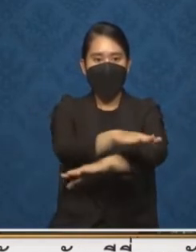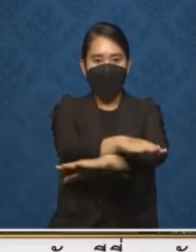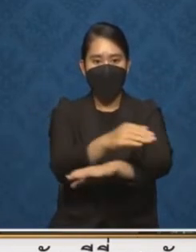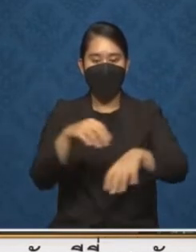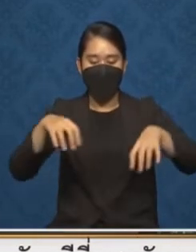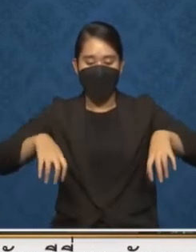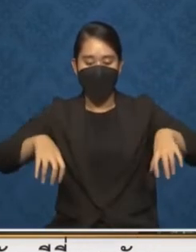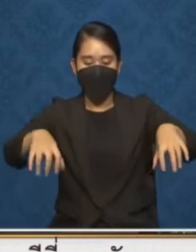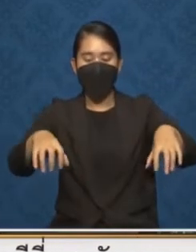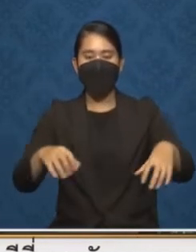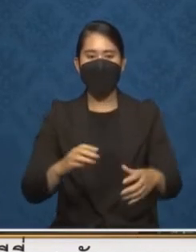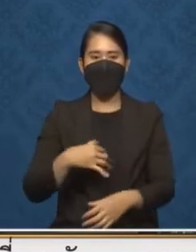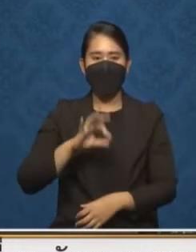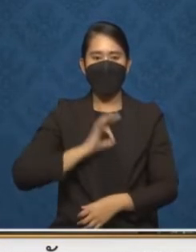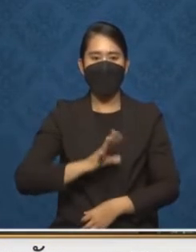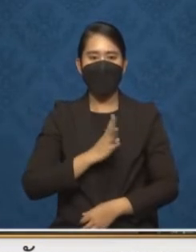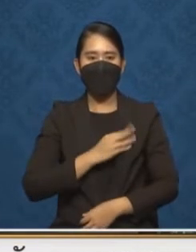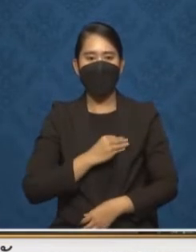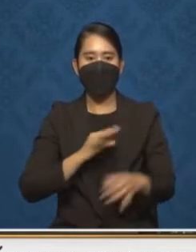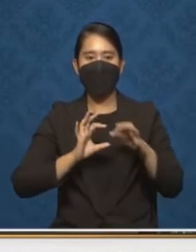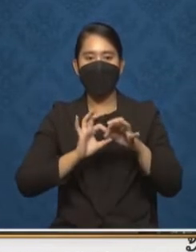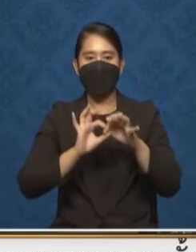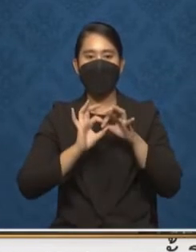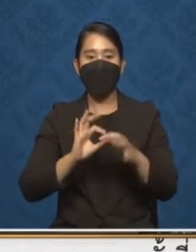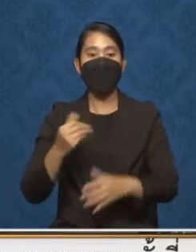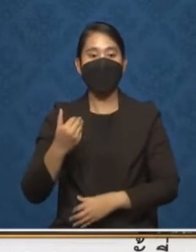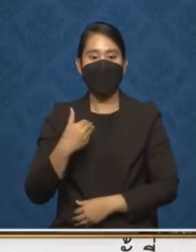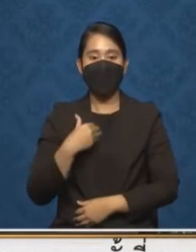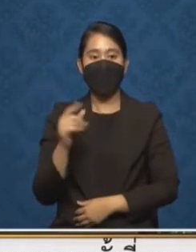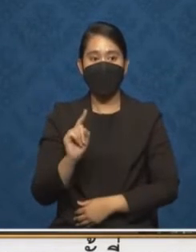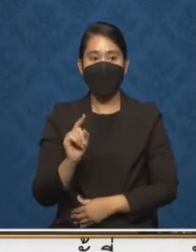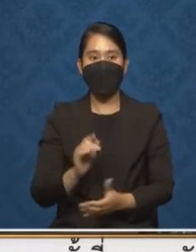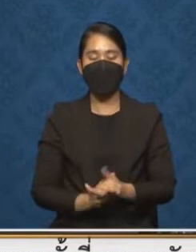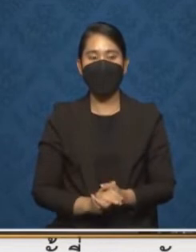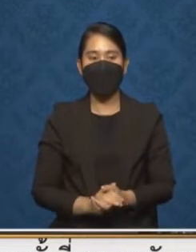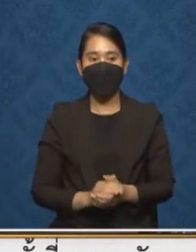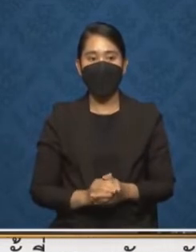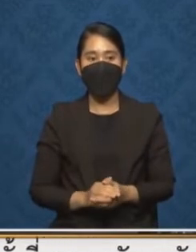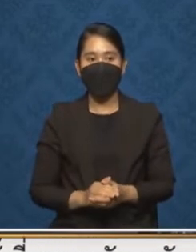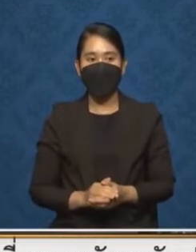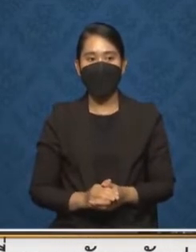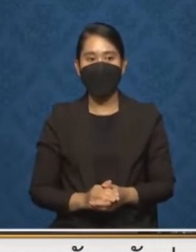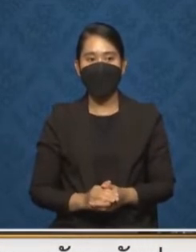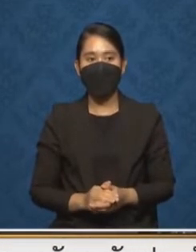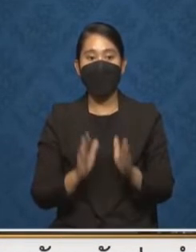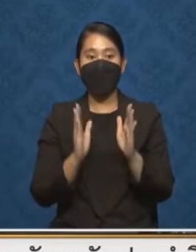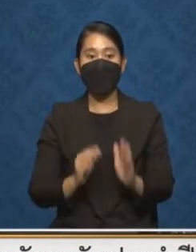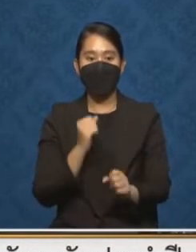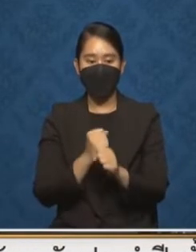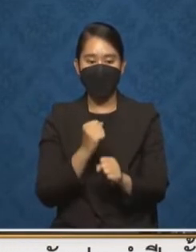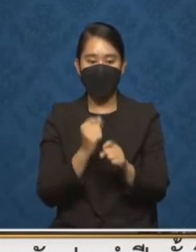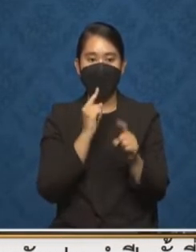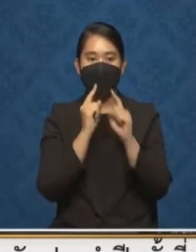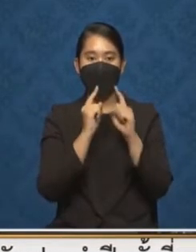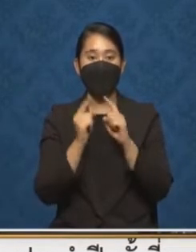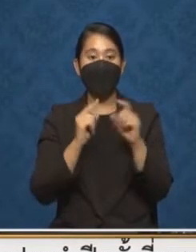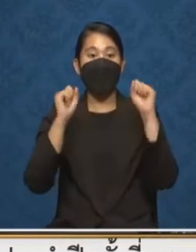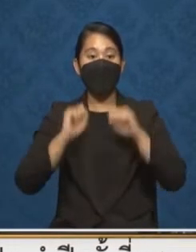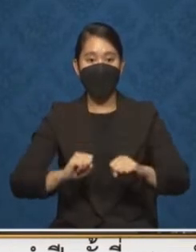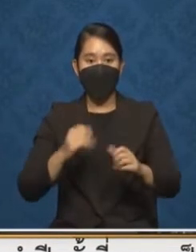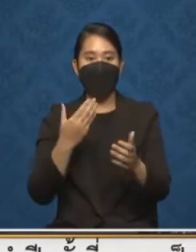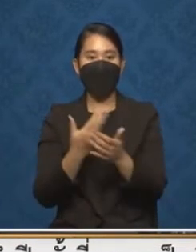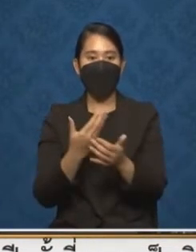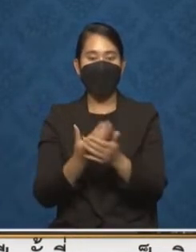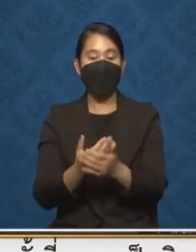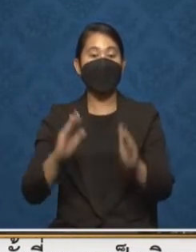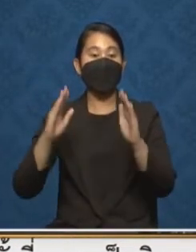ความเดือดร้อนได้รัคามกงวนใจเป็อย่างมากเนองจากทางแขงการทางได้มาทำการตกลงราคา